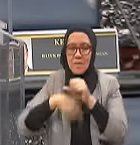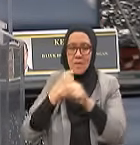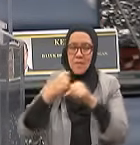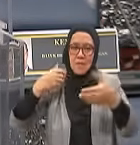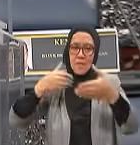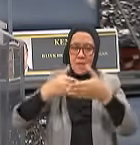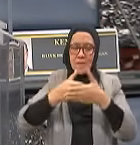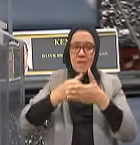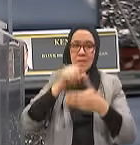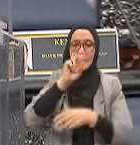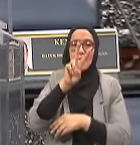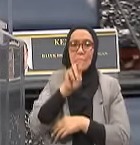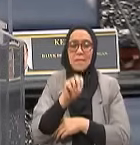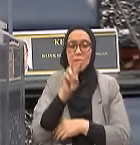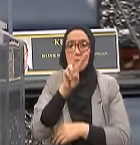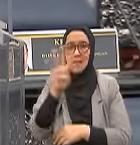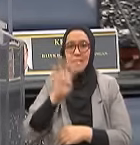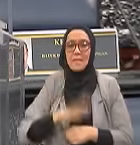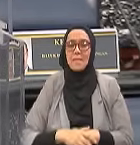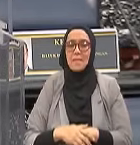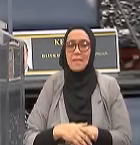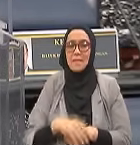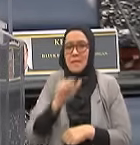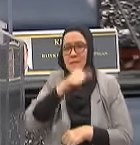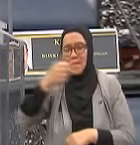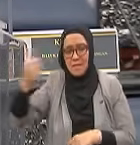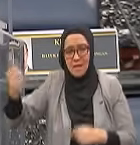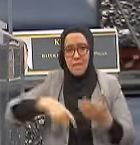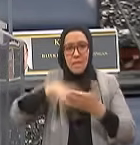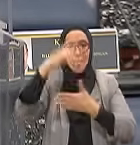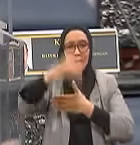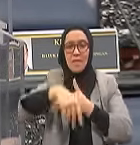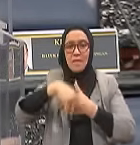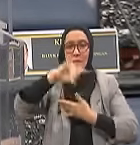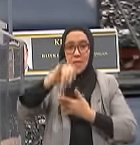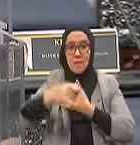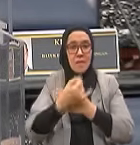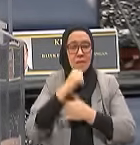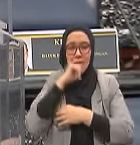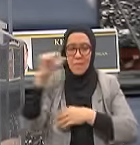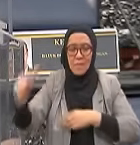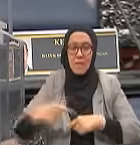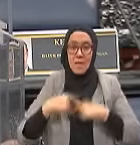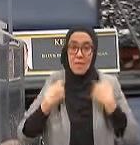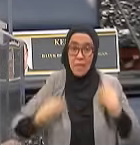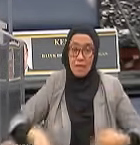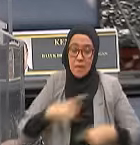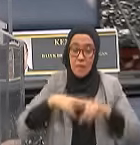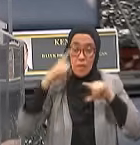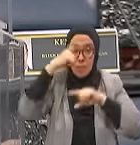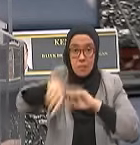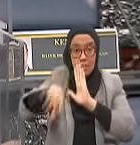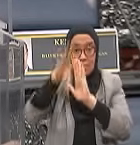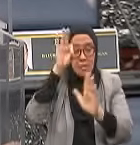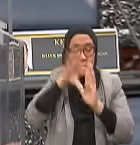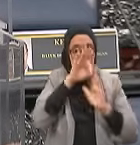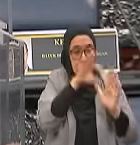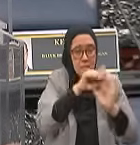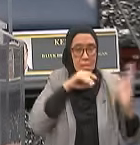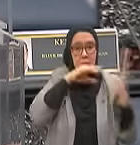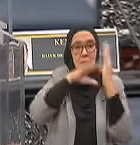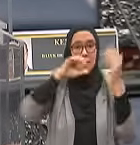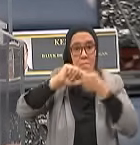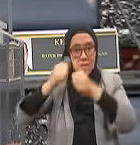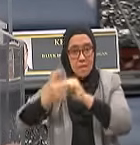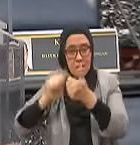Project bukan fisika juga telah dilaksanakan dibawah arahan ke-11 untuk mengenal pasti kekangan dan daya saing dalam bidang logistik